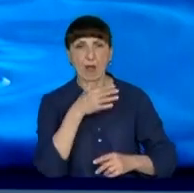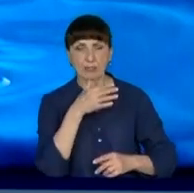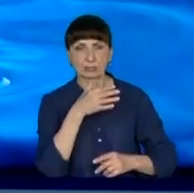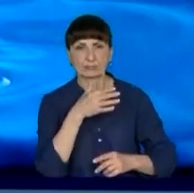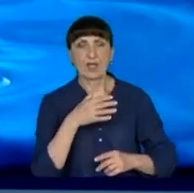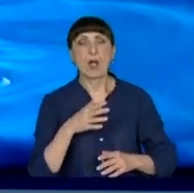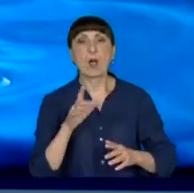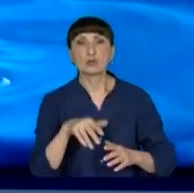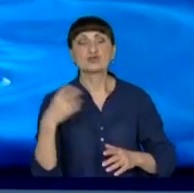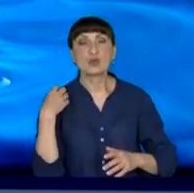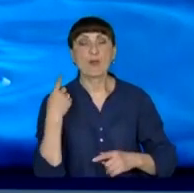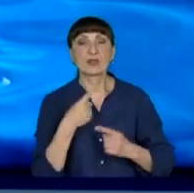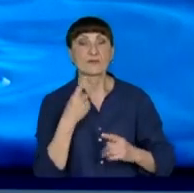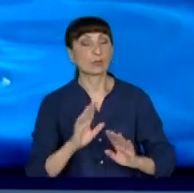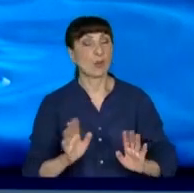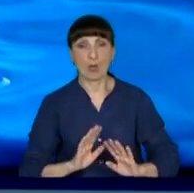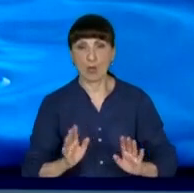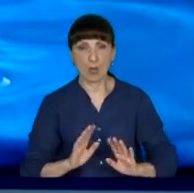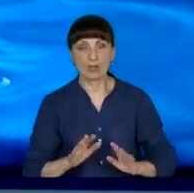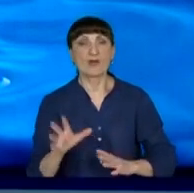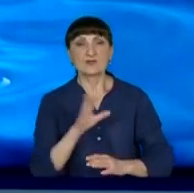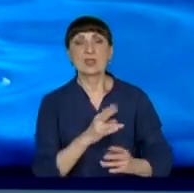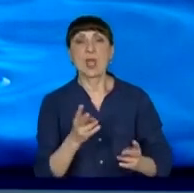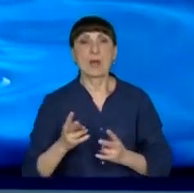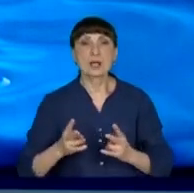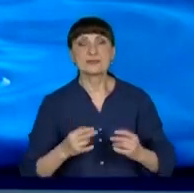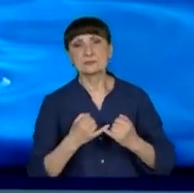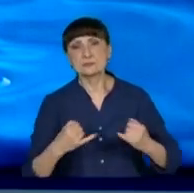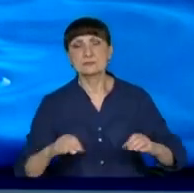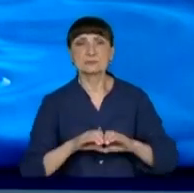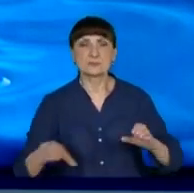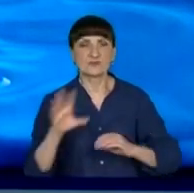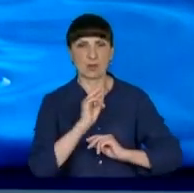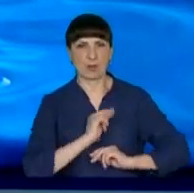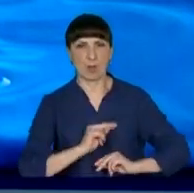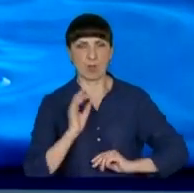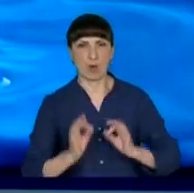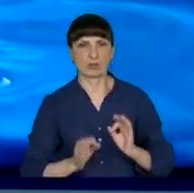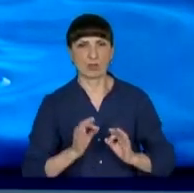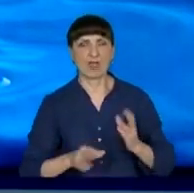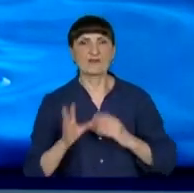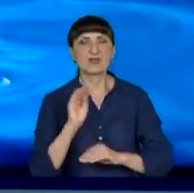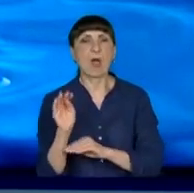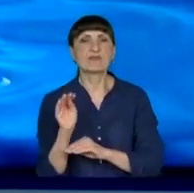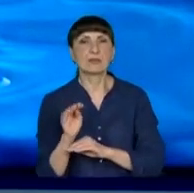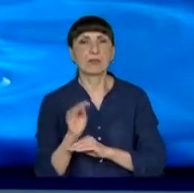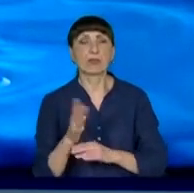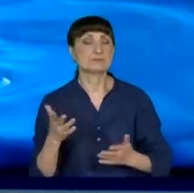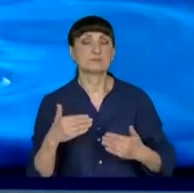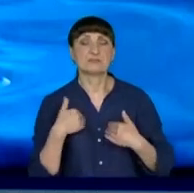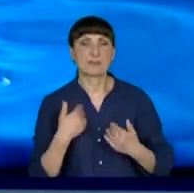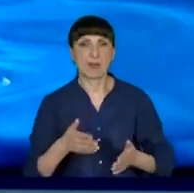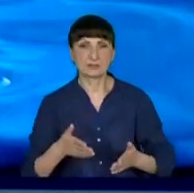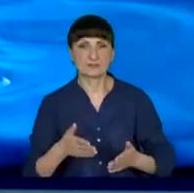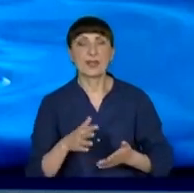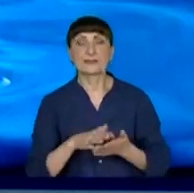впрочем местные чиновники утверждают обратное мол все необходимые коммуникации работают исправно А все обвинения сельчан беспочвенны